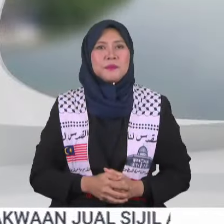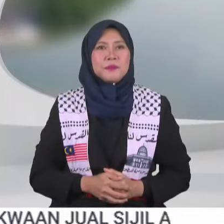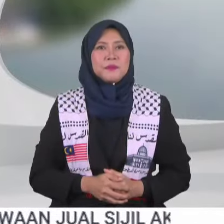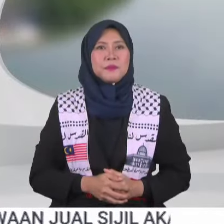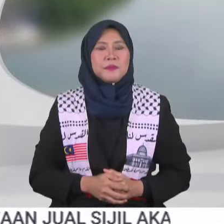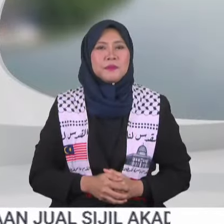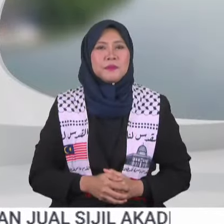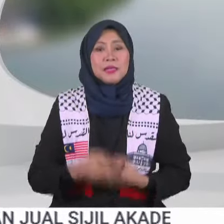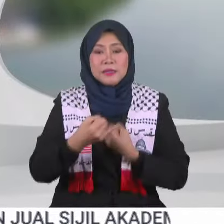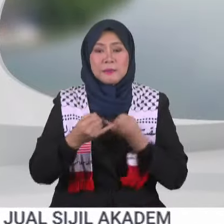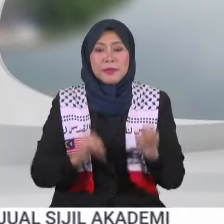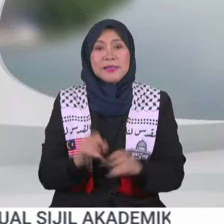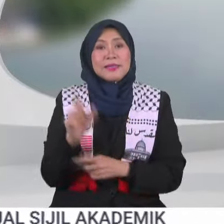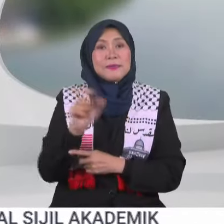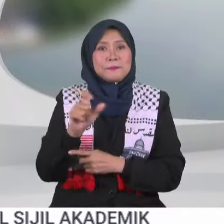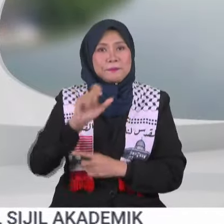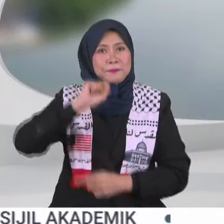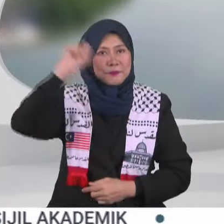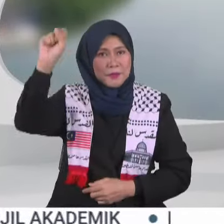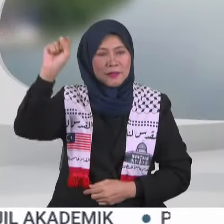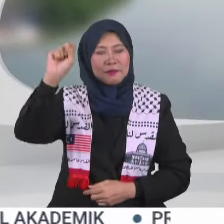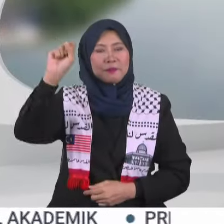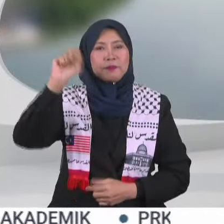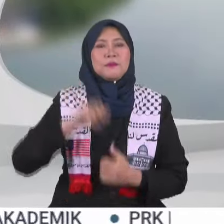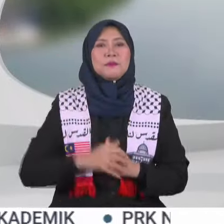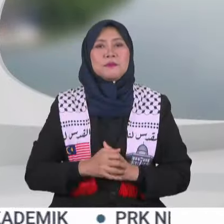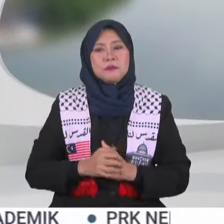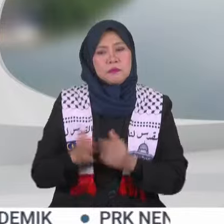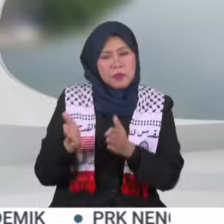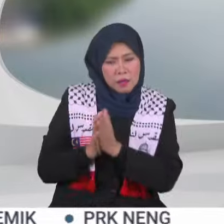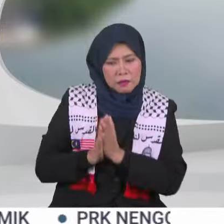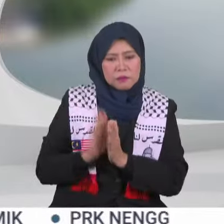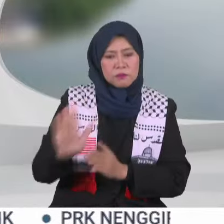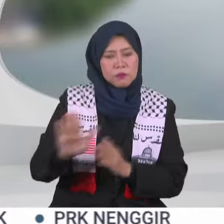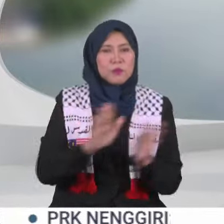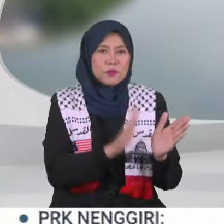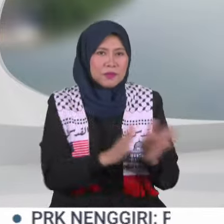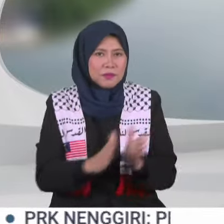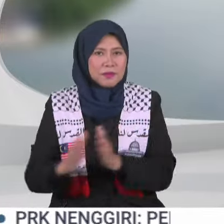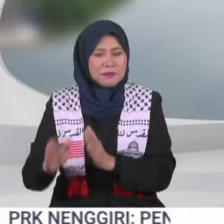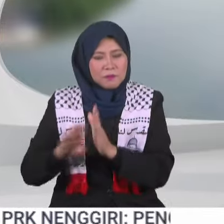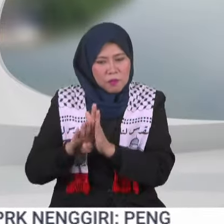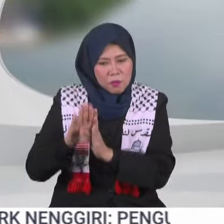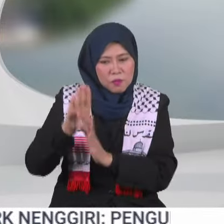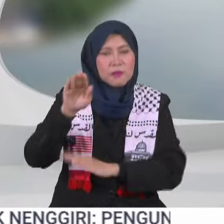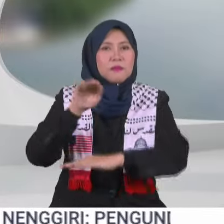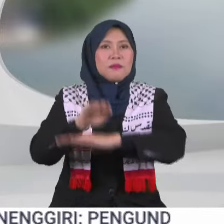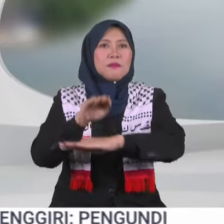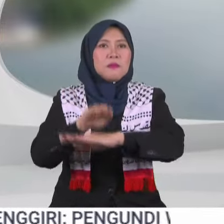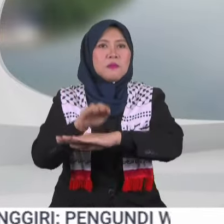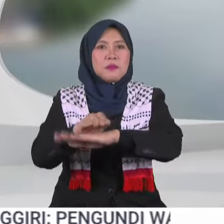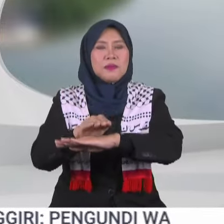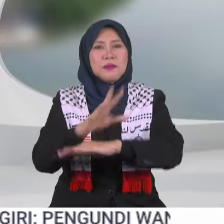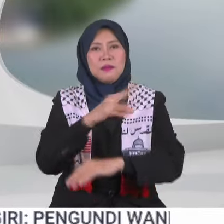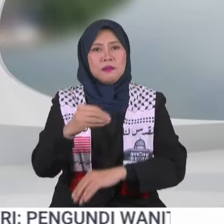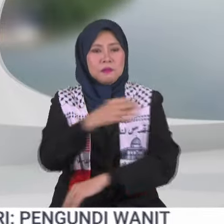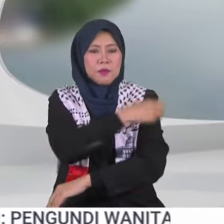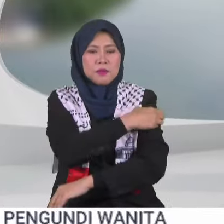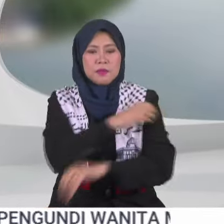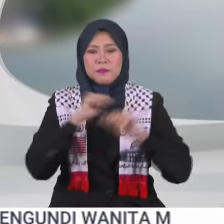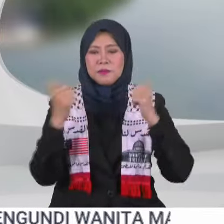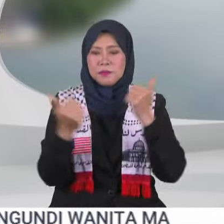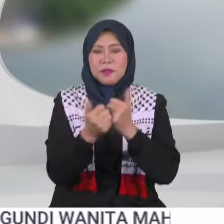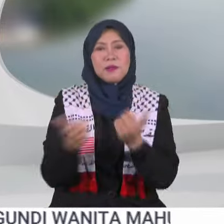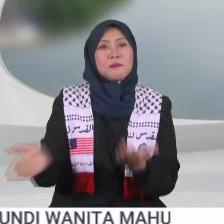Jabatan Hal Ehwal Agama Islam Negeri Sabah Giants diminta merancang pelaksanaan pembangunan dakwah dan pemerkasaan